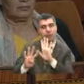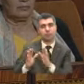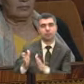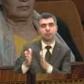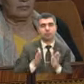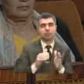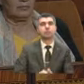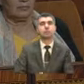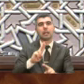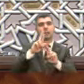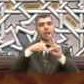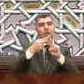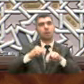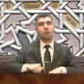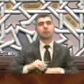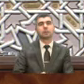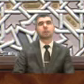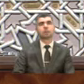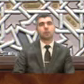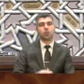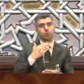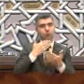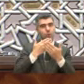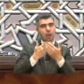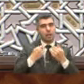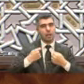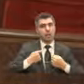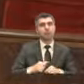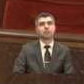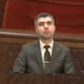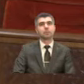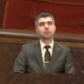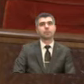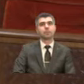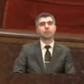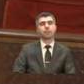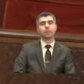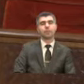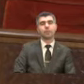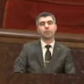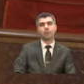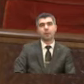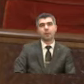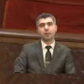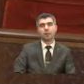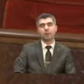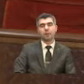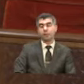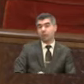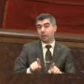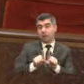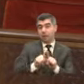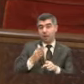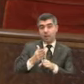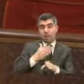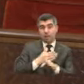سيد الوزير الجواب. شكرا سيد الرئيس المحترم. السيدة النائبة المحترمة، كان سبق لي